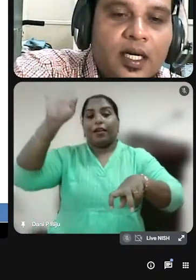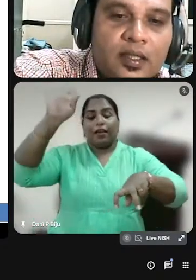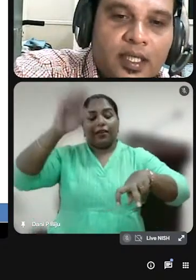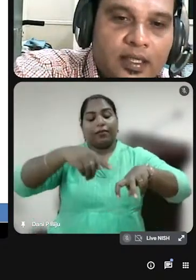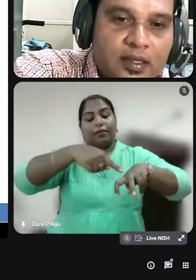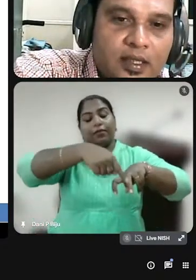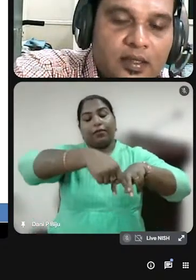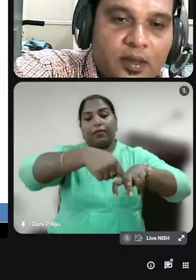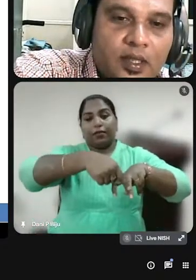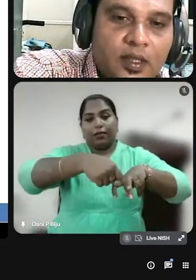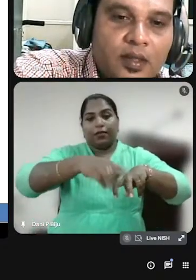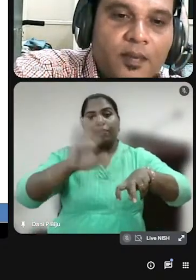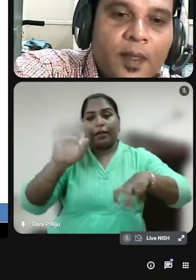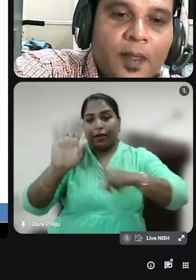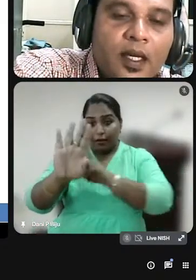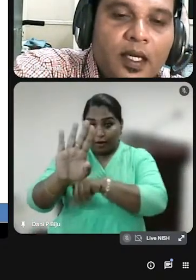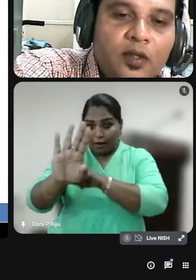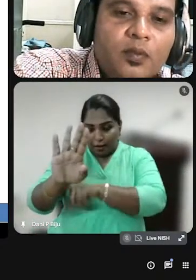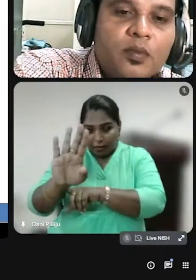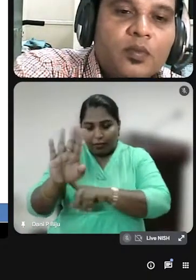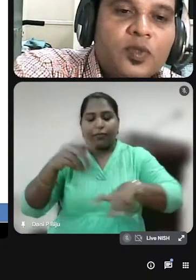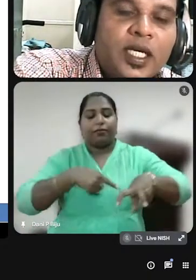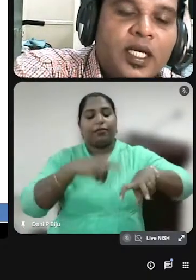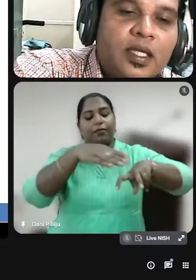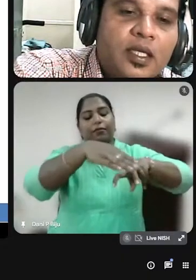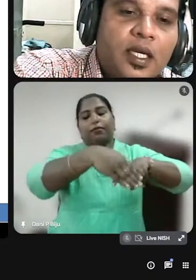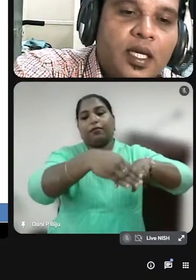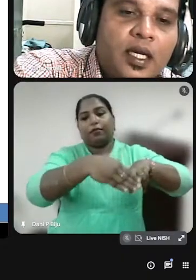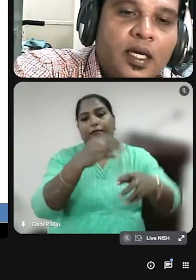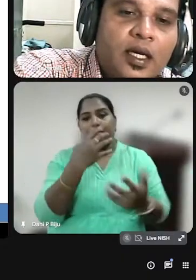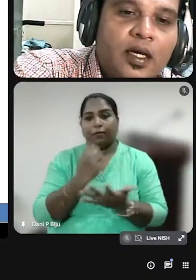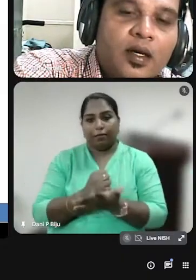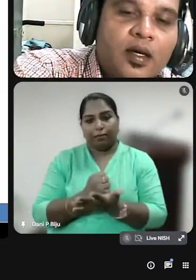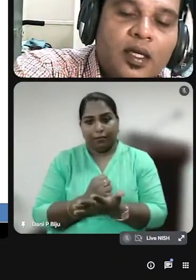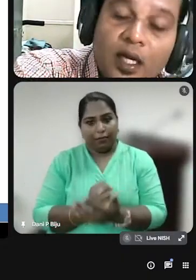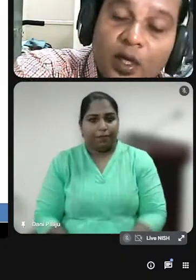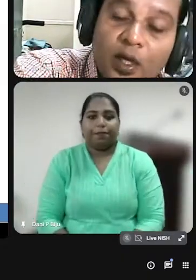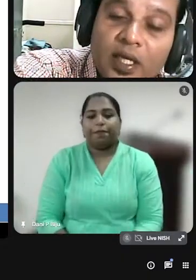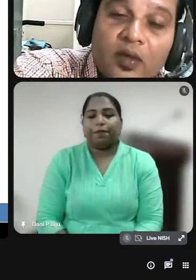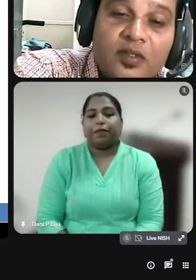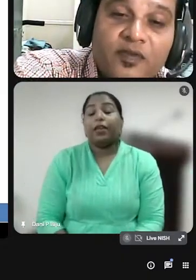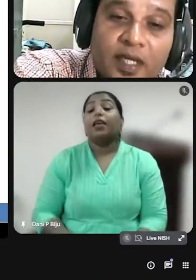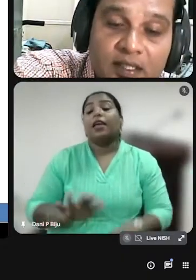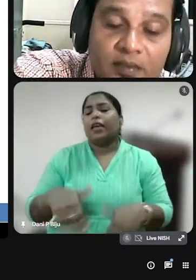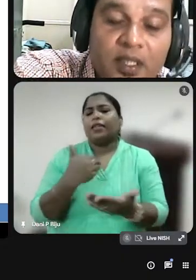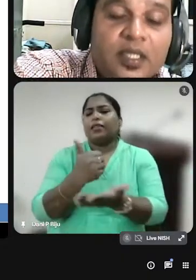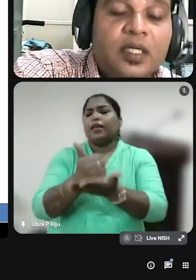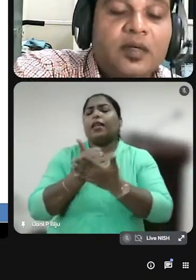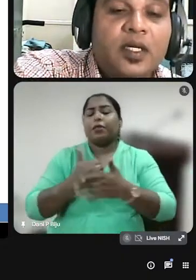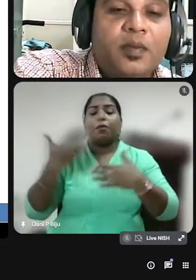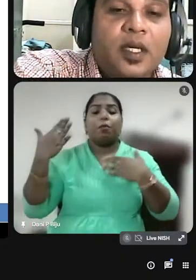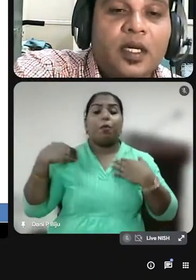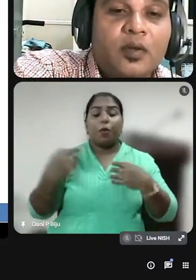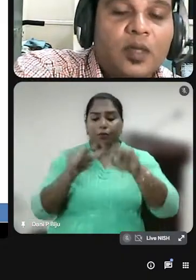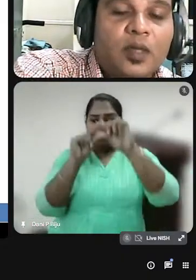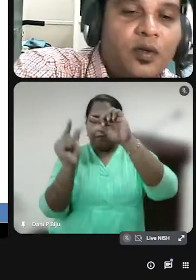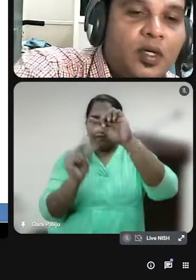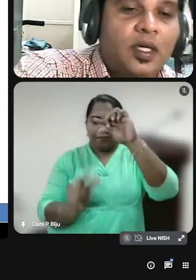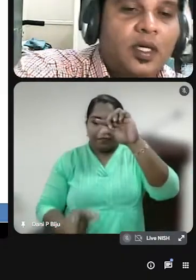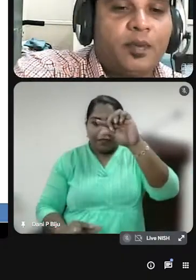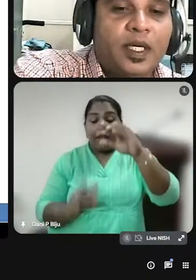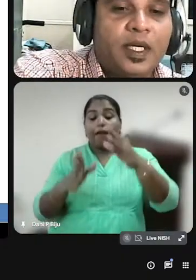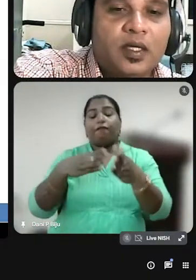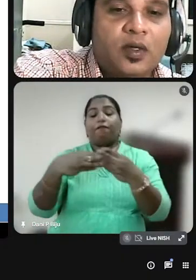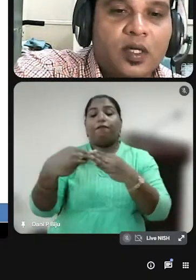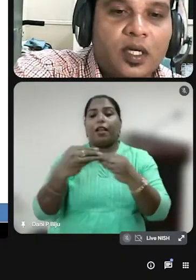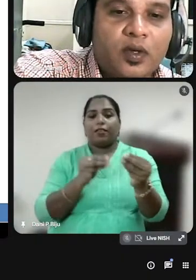ഇതാണ് അടുത്ത എക്സസൈസ്. ഇതും ശരീരത്തിന്റെ നടുവിന്റെ കുറച്ച് ഫ്ലെക്സിബിലിറ്റി വർദ്ധിപ്പിക്കാനും നടുവിന്റെ